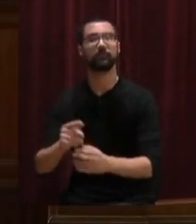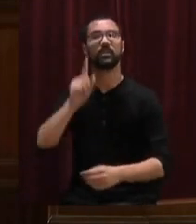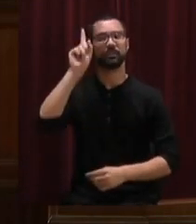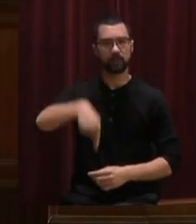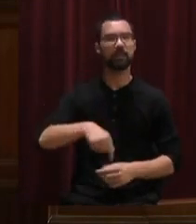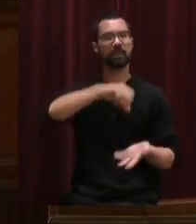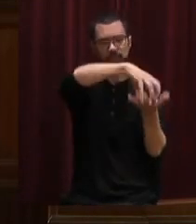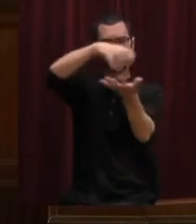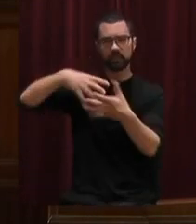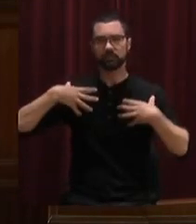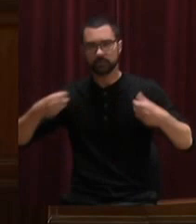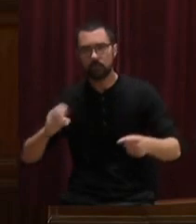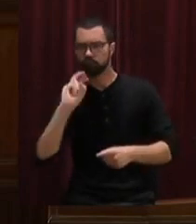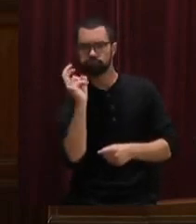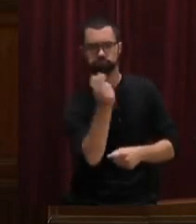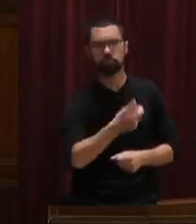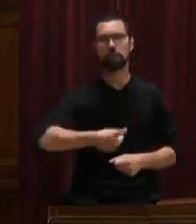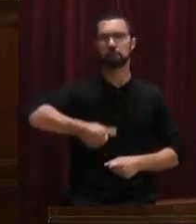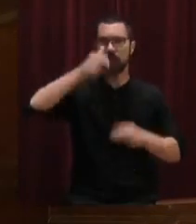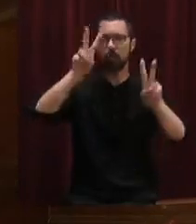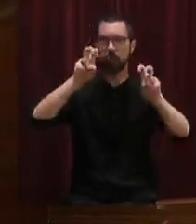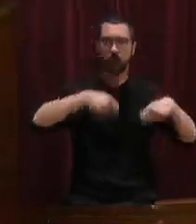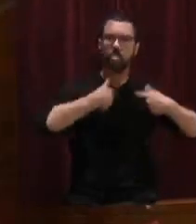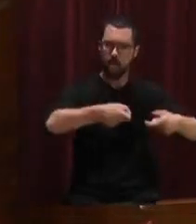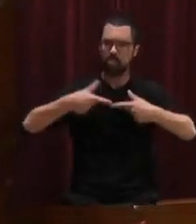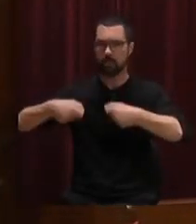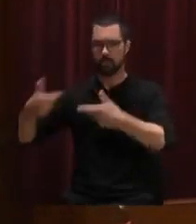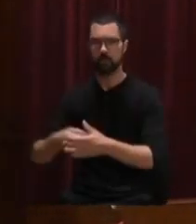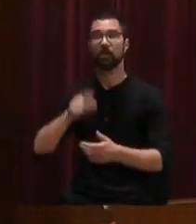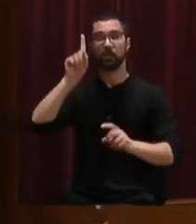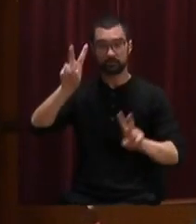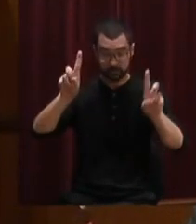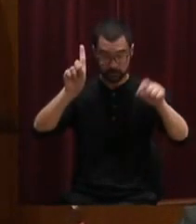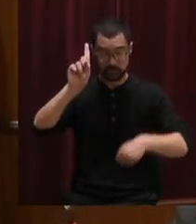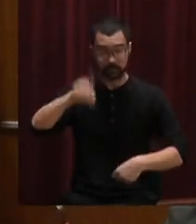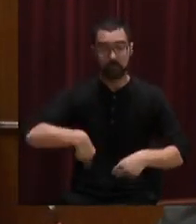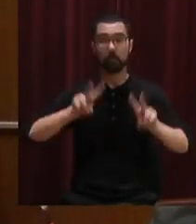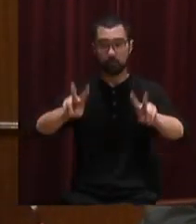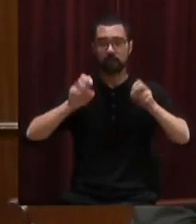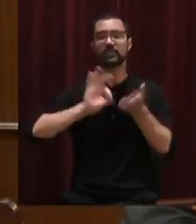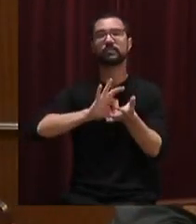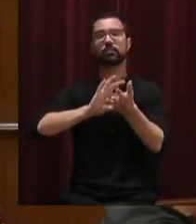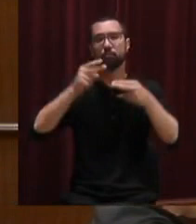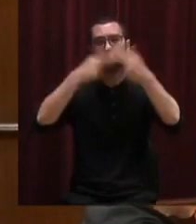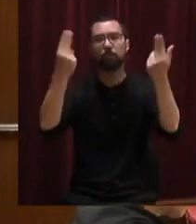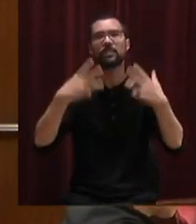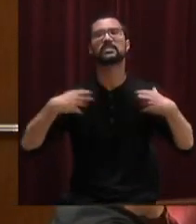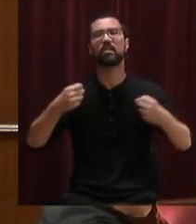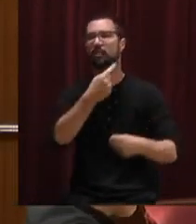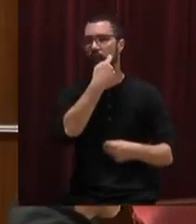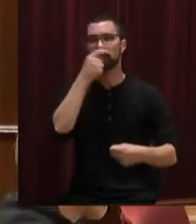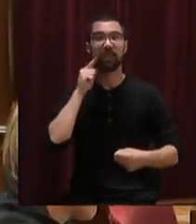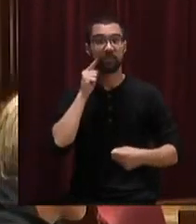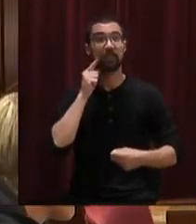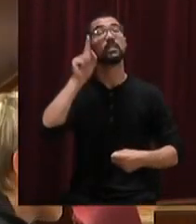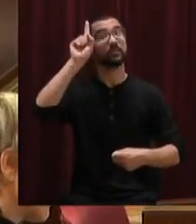de salut i nous recursos hospitalaris. Per això avançam cap a l'extensió de nous serveis públics com el de salut bucodental i cap a la